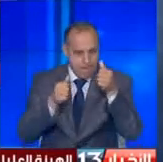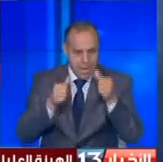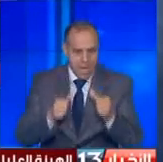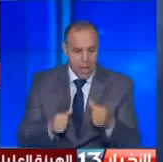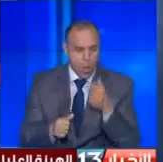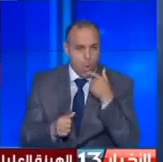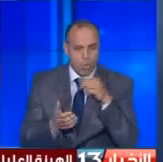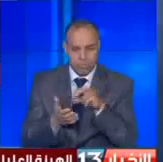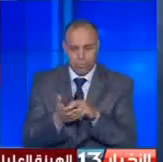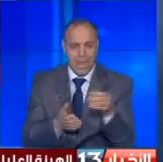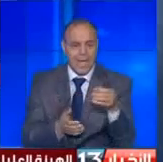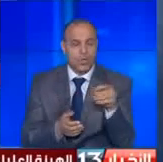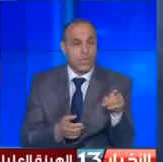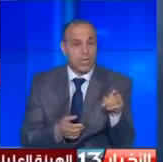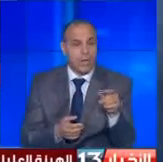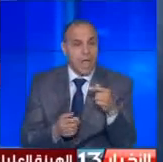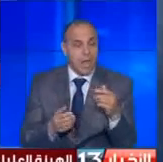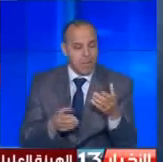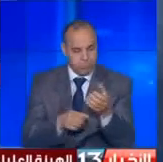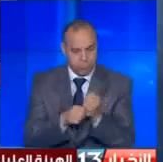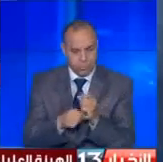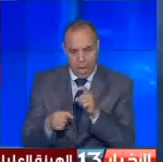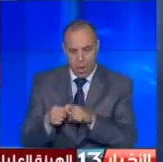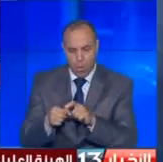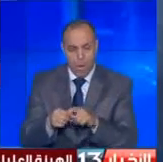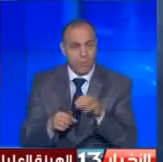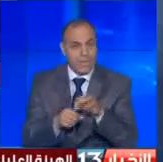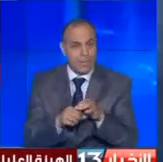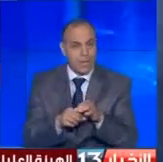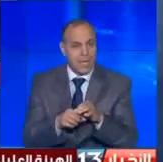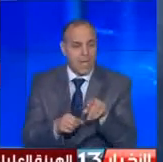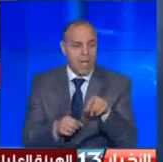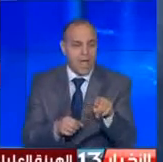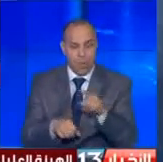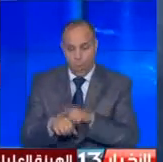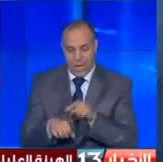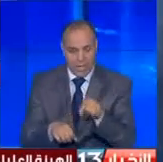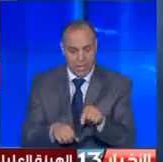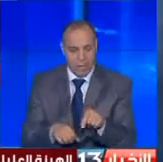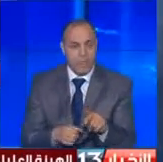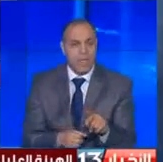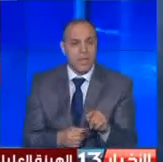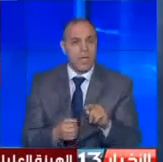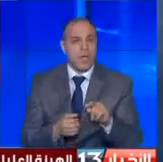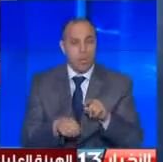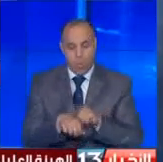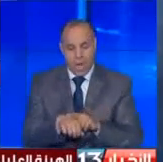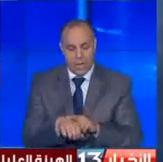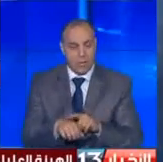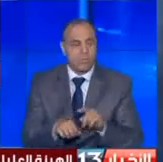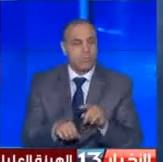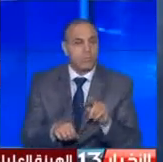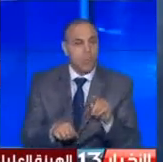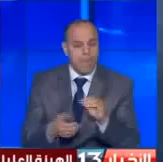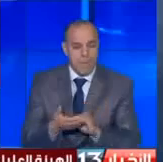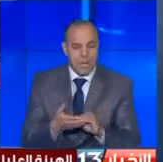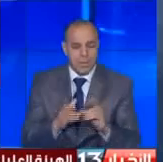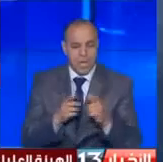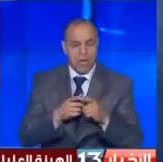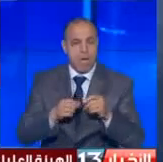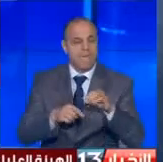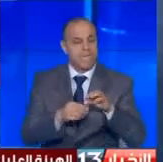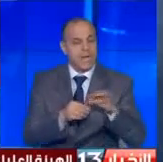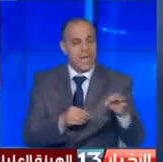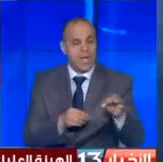ورد على موقع الإلكتروني أن قبول الترشحات سيتم على امتداد هذه الفترة خلال التوقيت الإداري، وذلك بمقر الهيئة